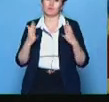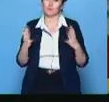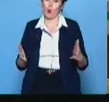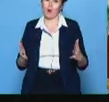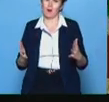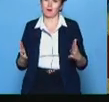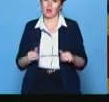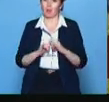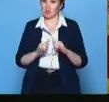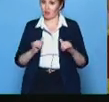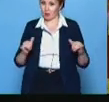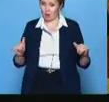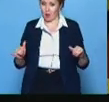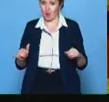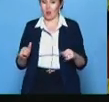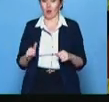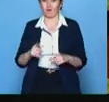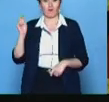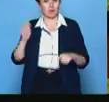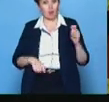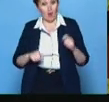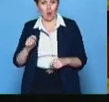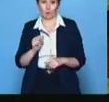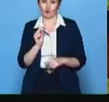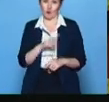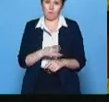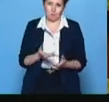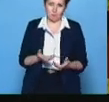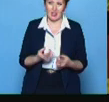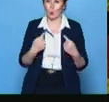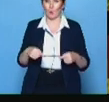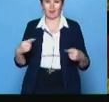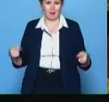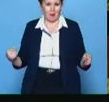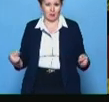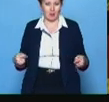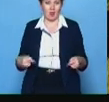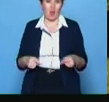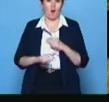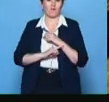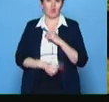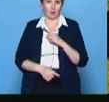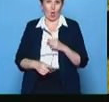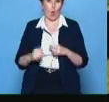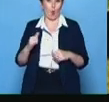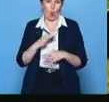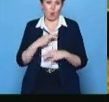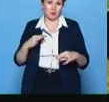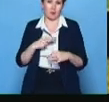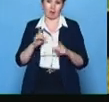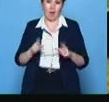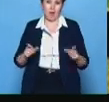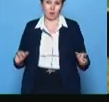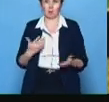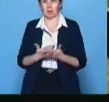более развита с этими разными фестивалями, чем другие финно-угорские народы, например, Мордовия или